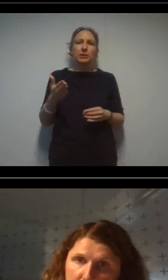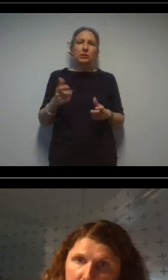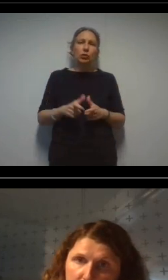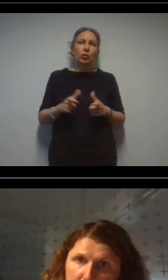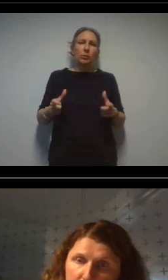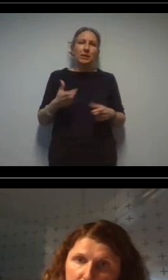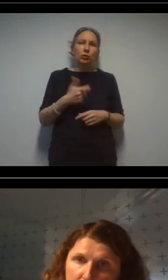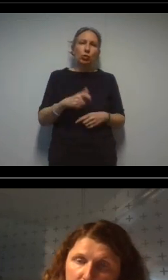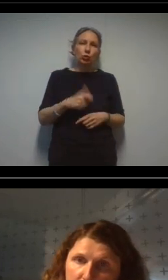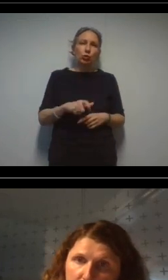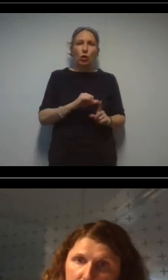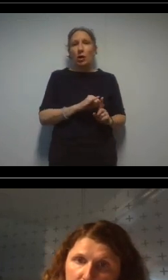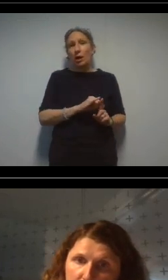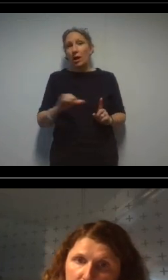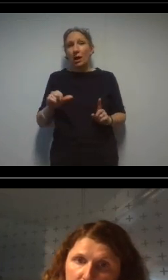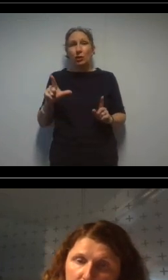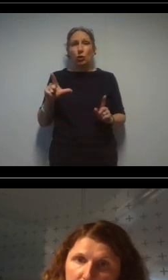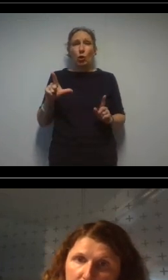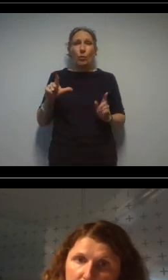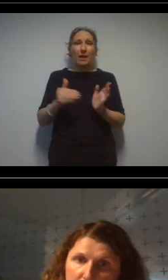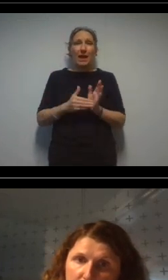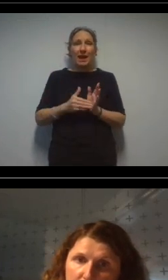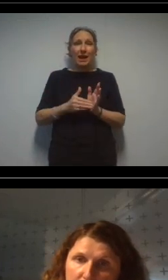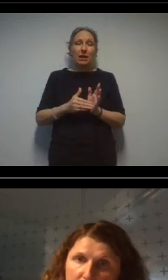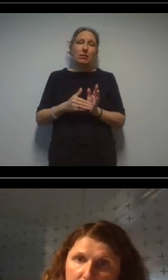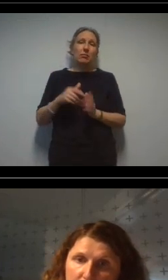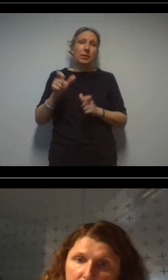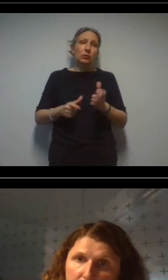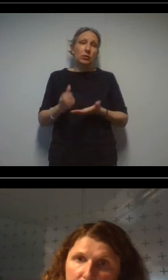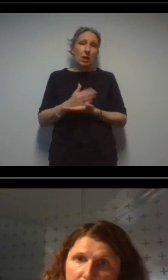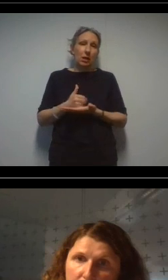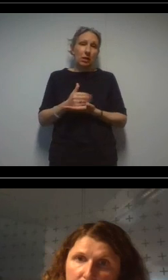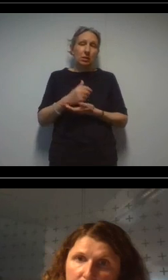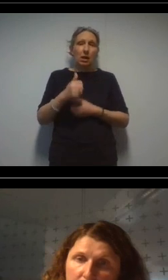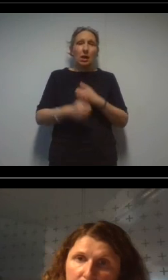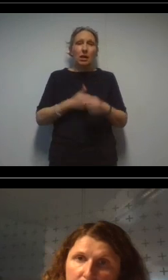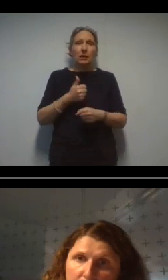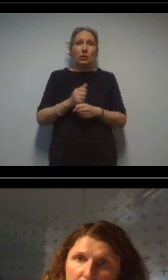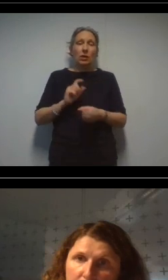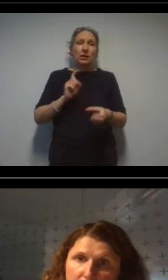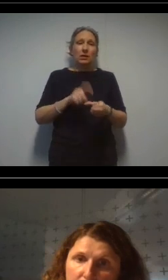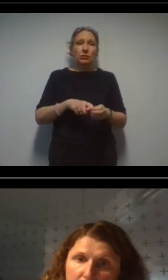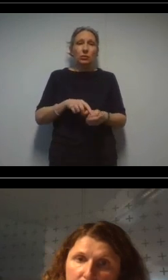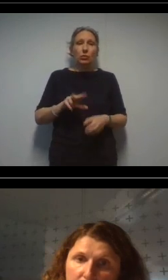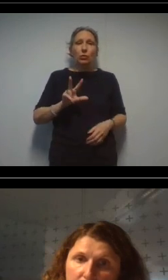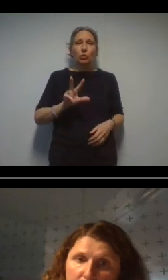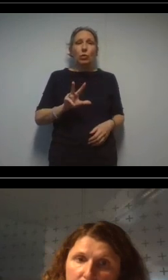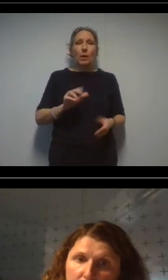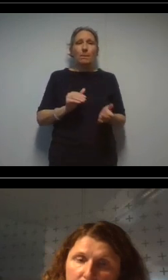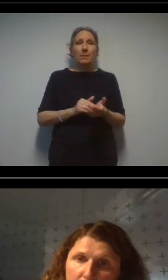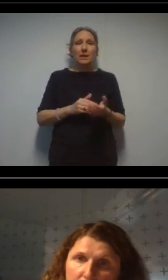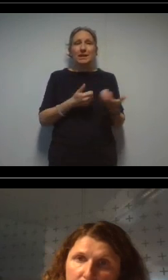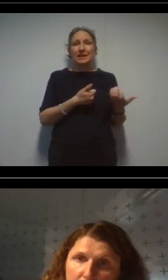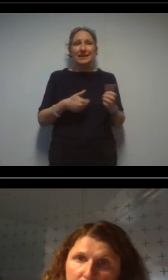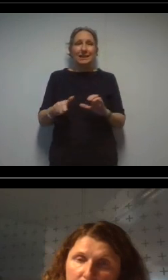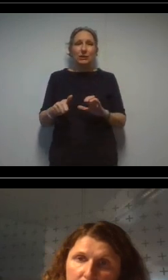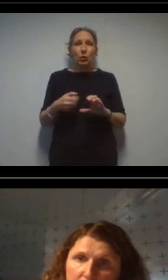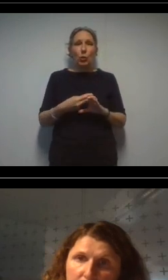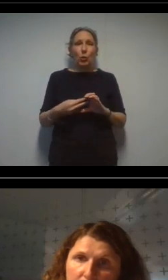200 et 2000 collaborateurs, l'adhésion annuelle, elle est d'un montant de 3 600 euros. Donc, c'est